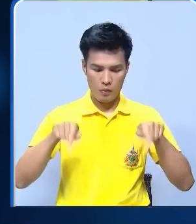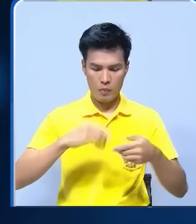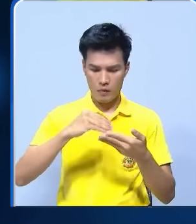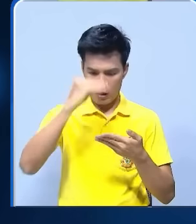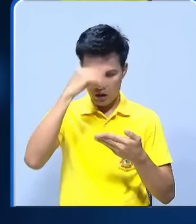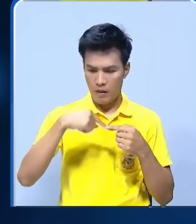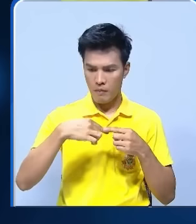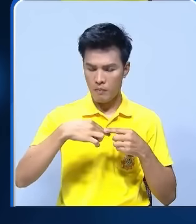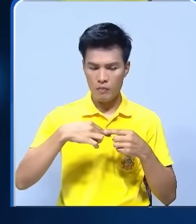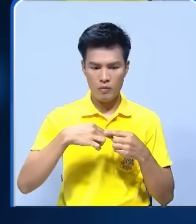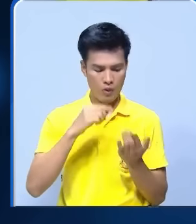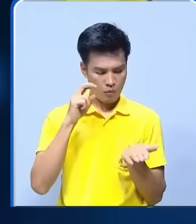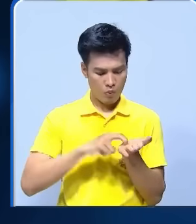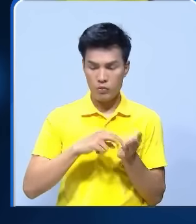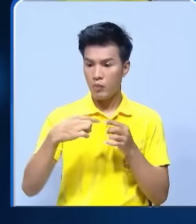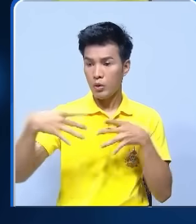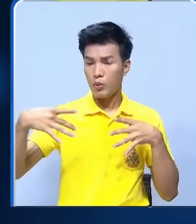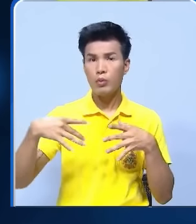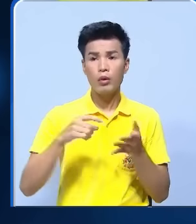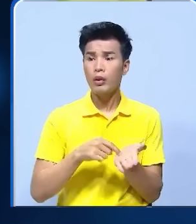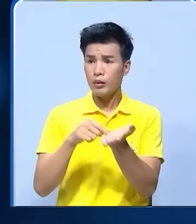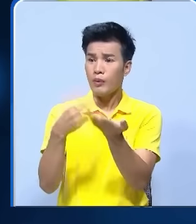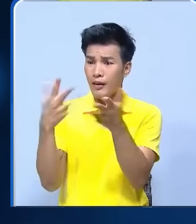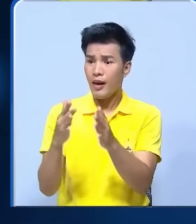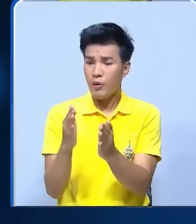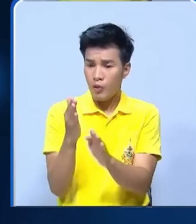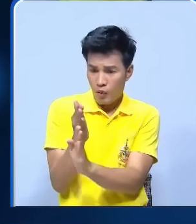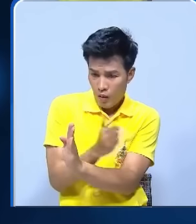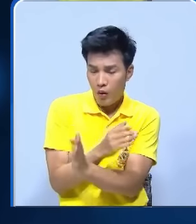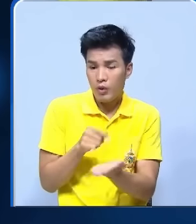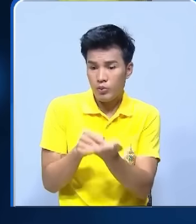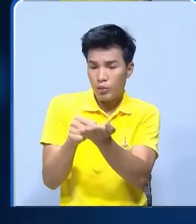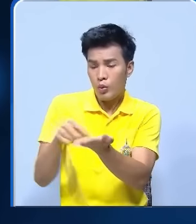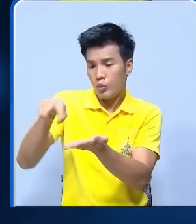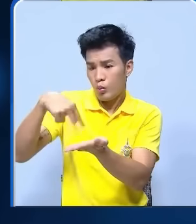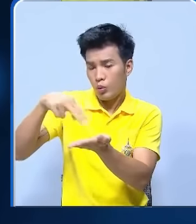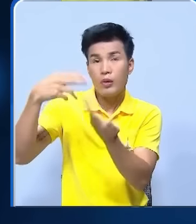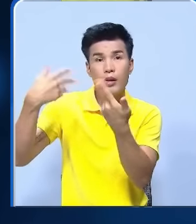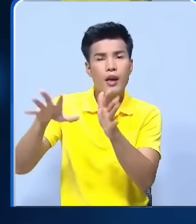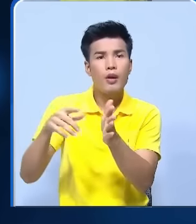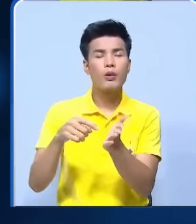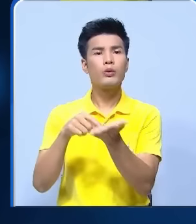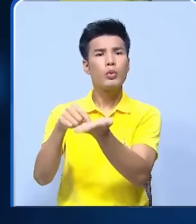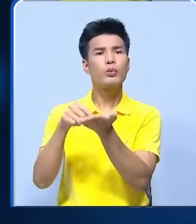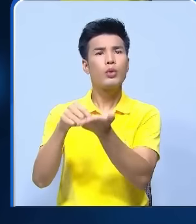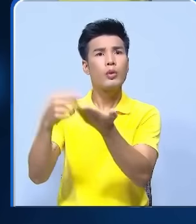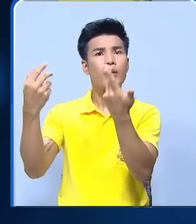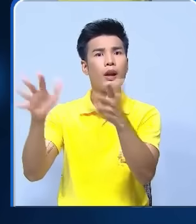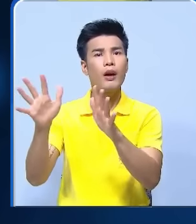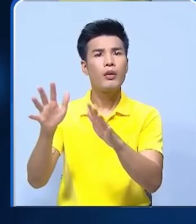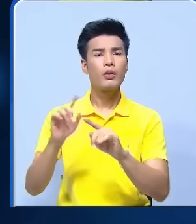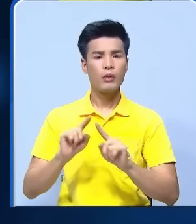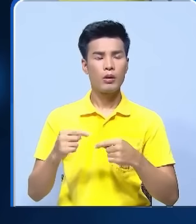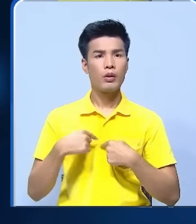ครคือเขาบอกทั้งที่กระบวนการในการจะสอบในการจะอะไรมันตรวจแล้วตรวจอีกตรวจแล้วตรวจอีกมาตั้งหลายขั้นตอนจนกระทั่ง